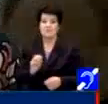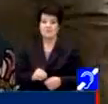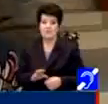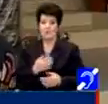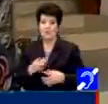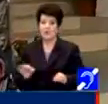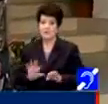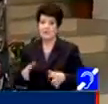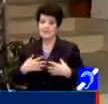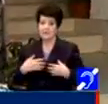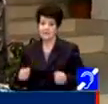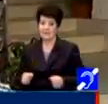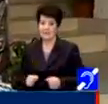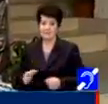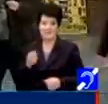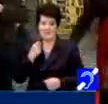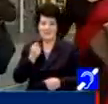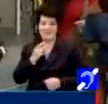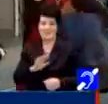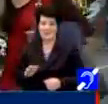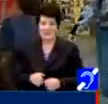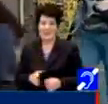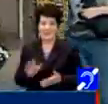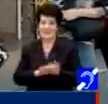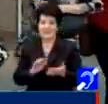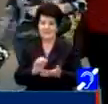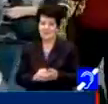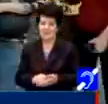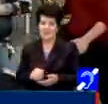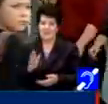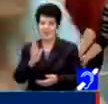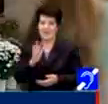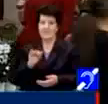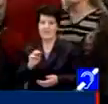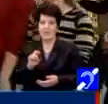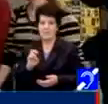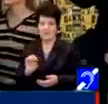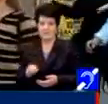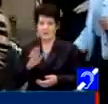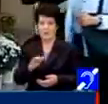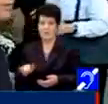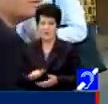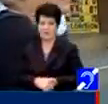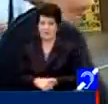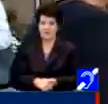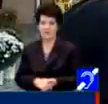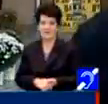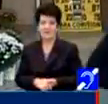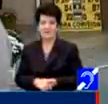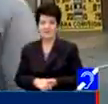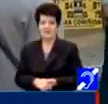Pentru că nu-mi permit sănătatea și nu sunt alcoolic. Asta e distrugere de familie, distrugere de copii. Asta